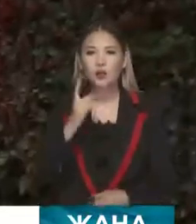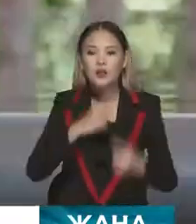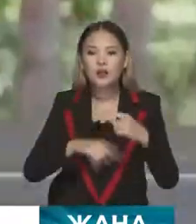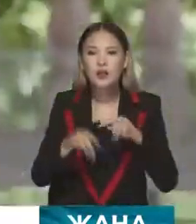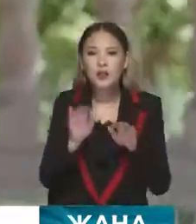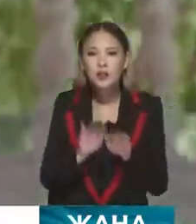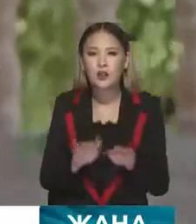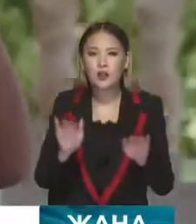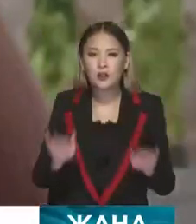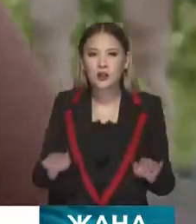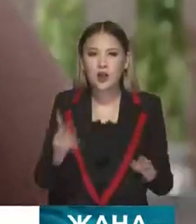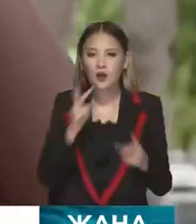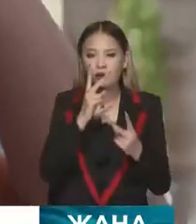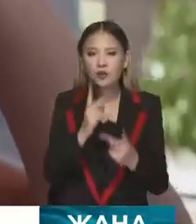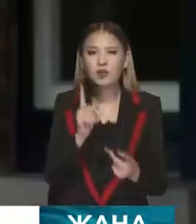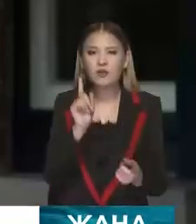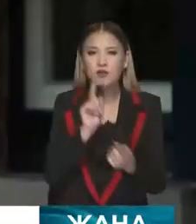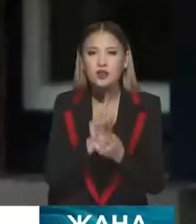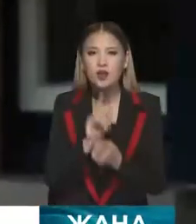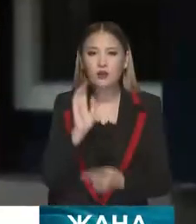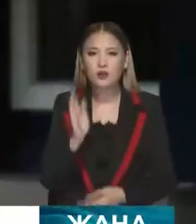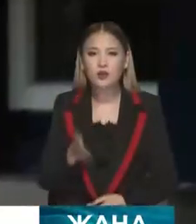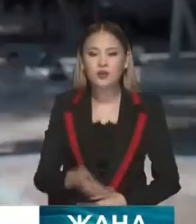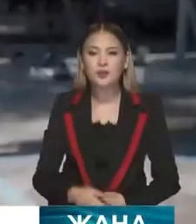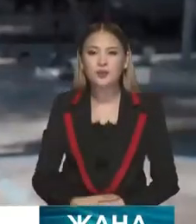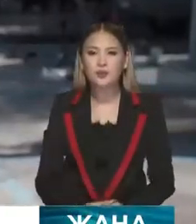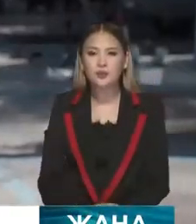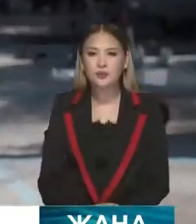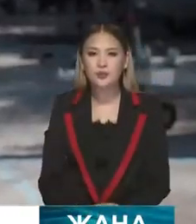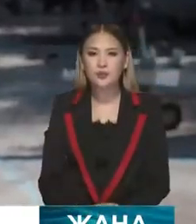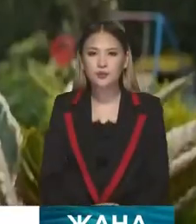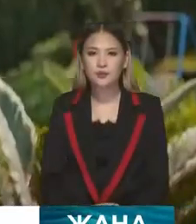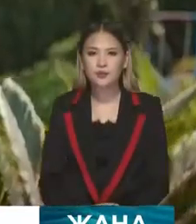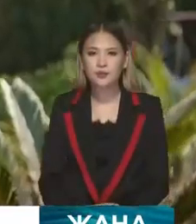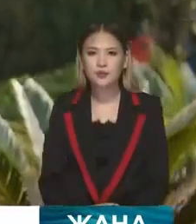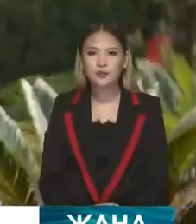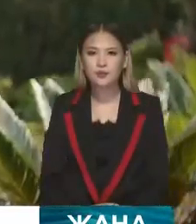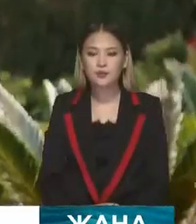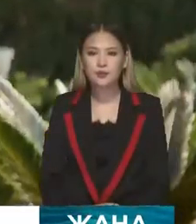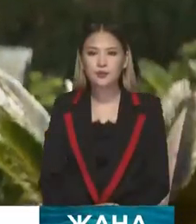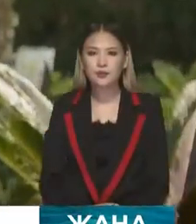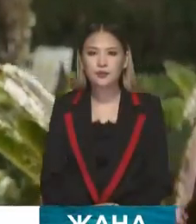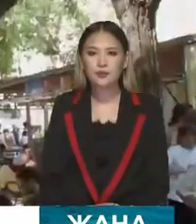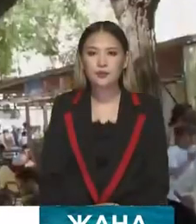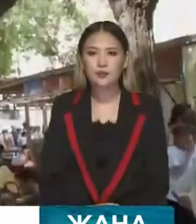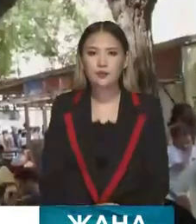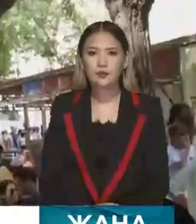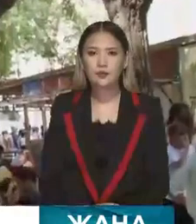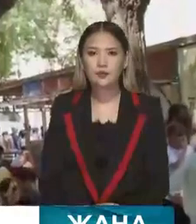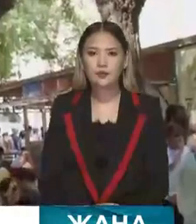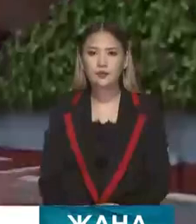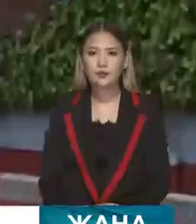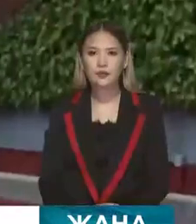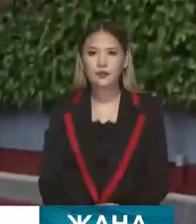салып, көрерменмен қайта қауышады. Мен қазақпын. Мен қазақпын. Мен қазақпын.